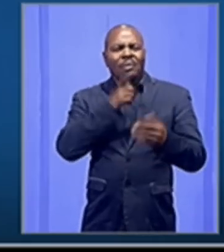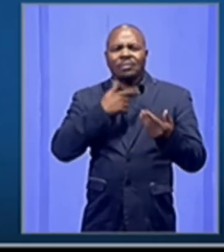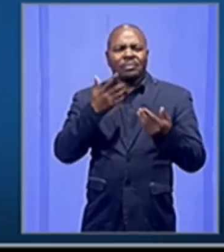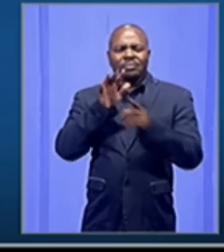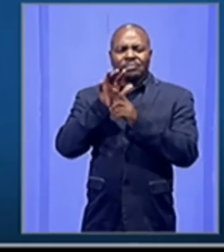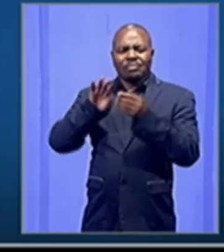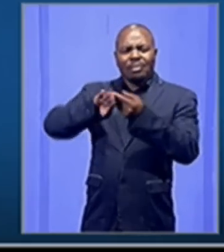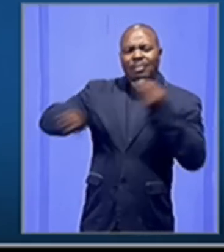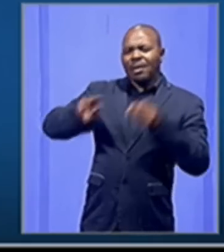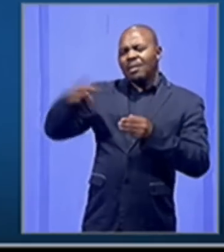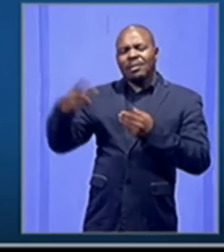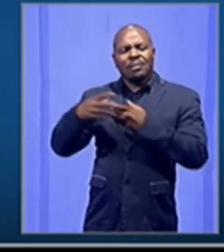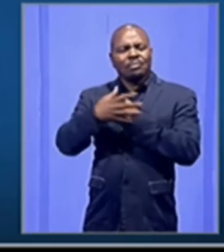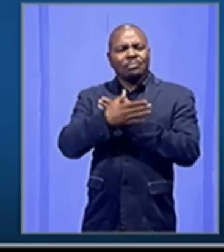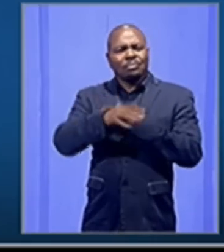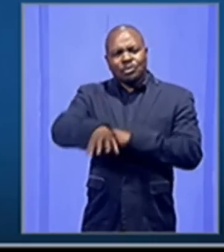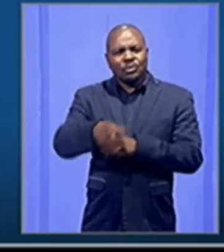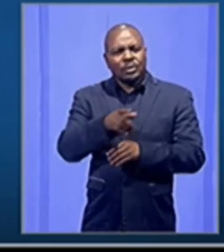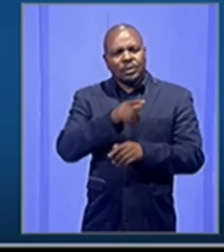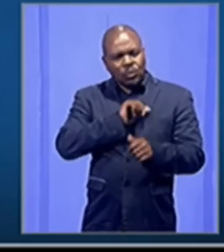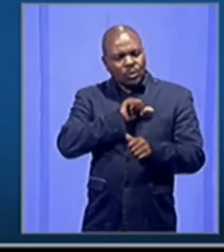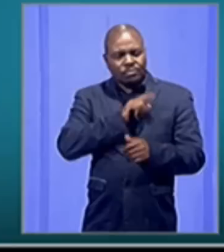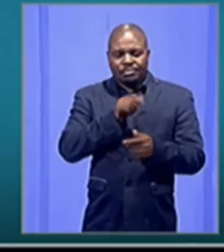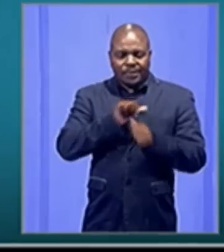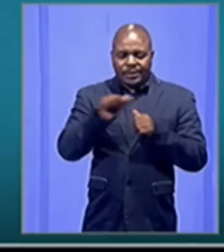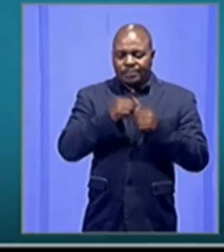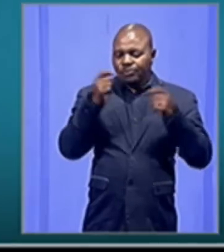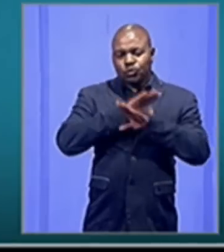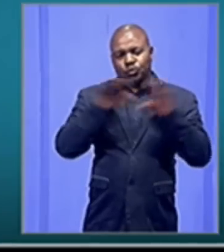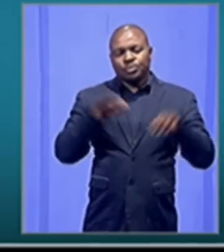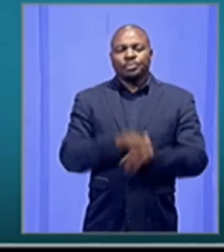ye ka nkabe go sa ketekwe.